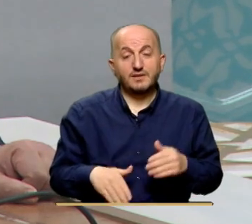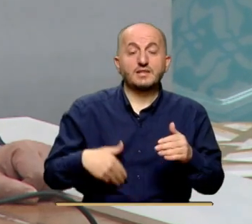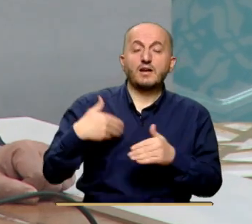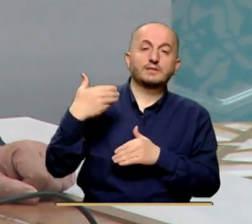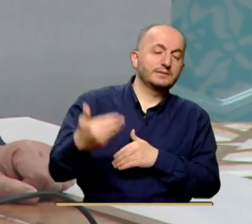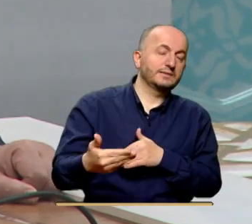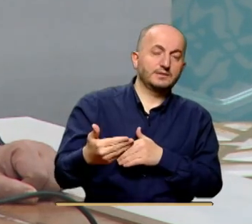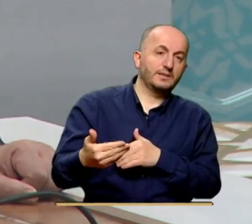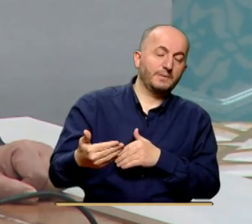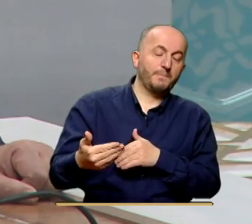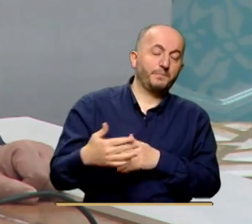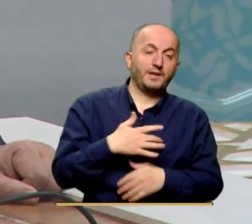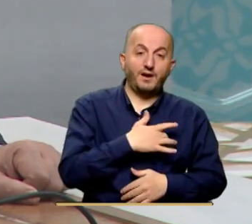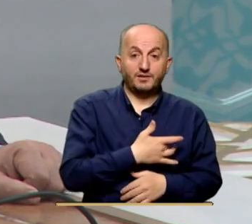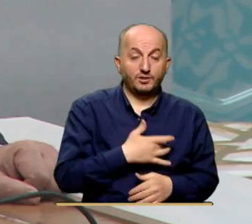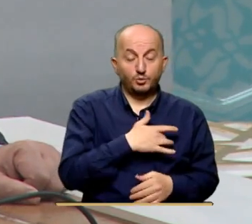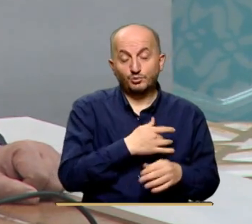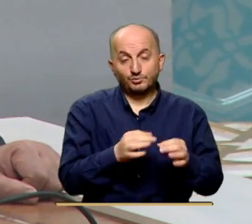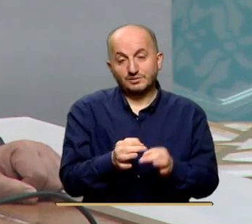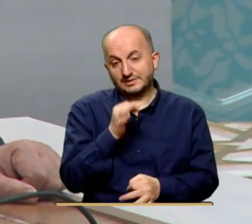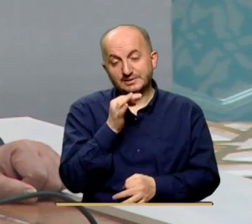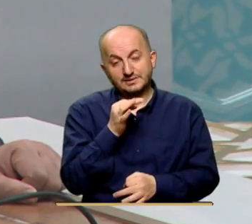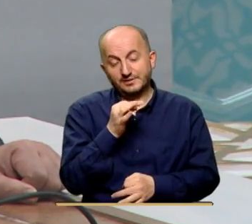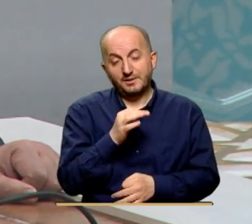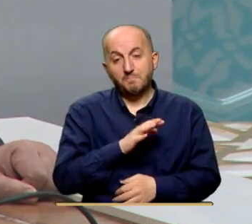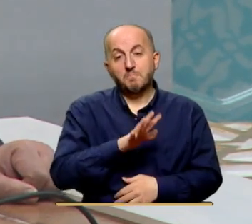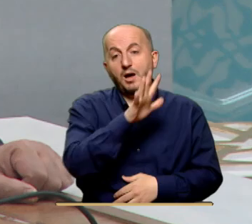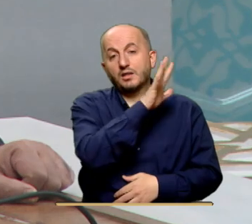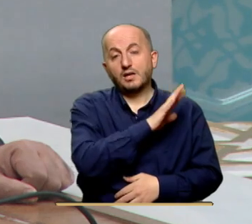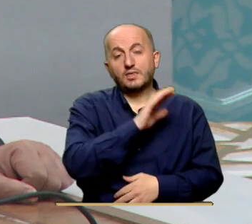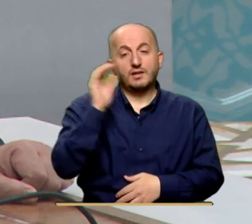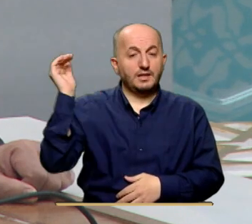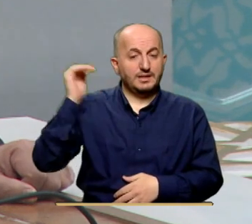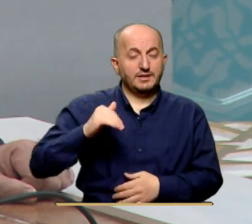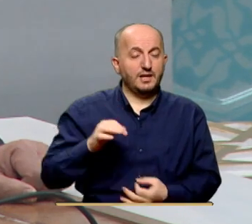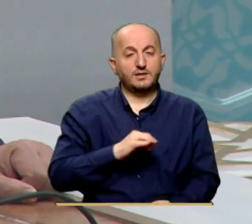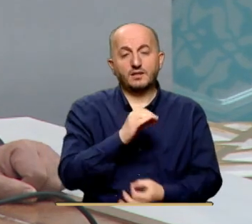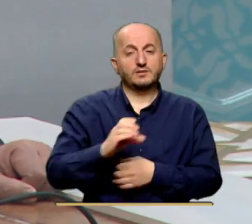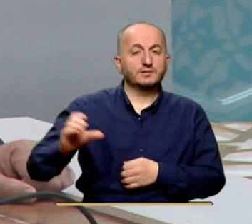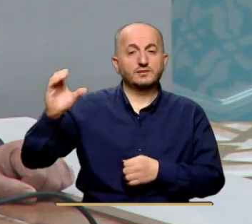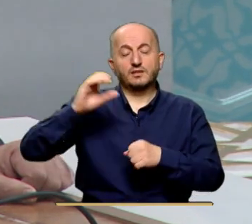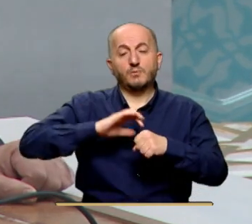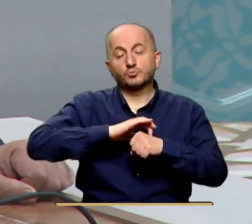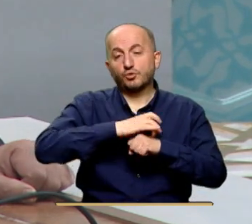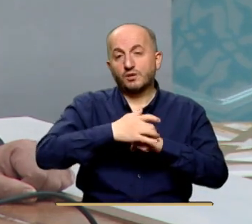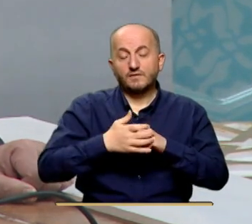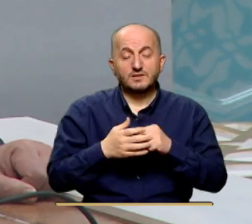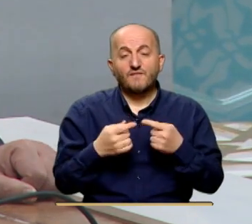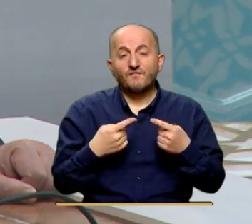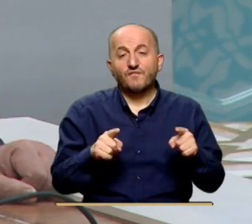nihayetinde Anadolu'nun insanı, Balkanlardan gelenler, İslam coğrafyasının